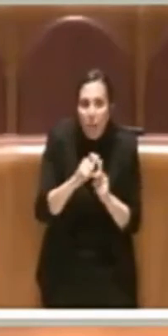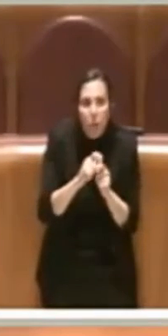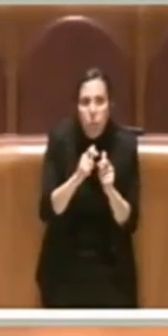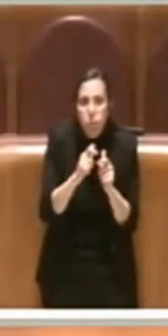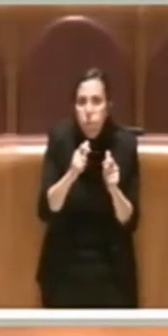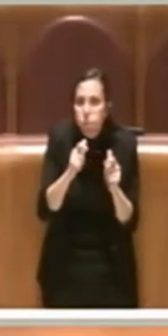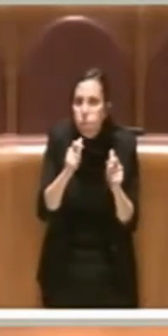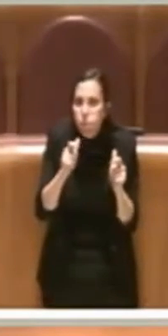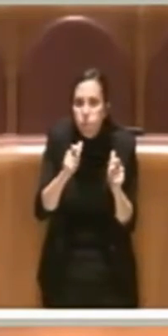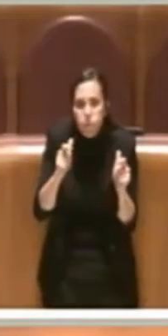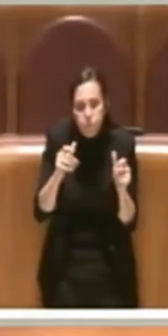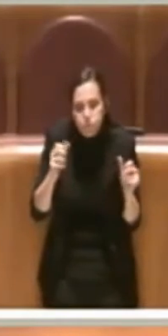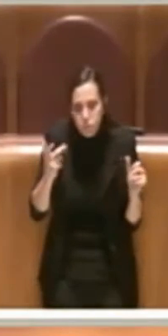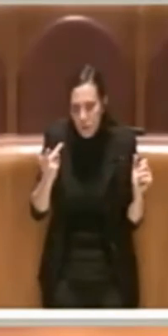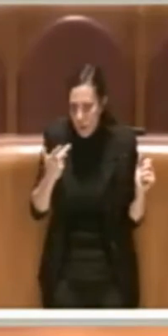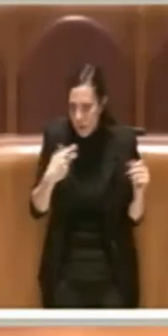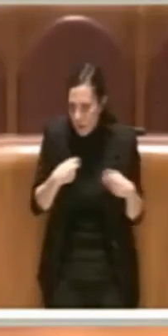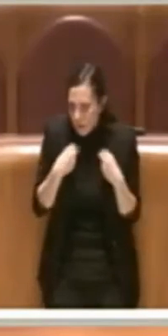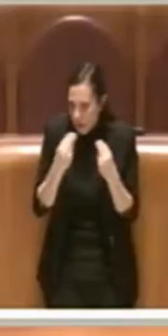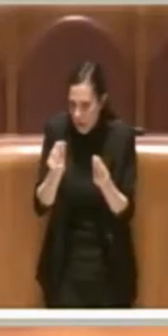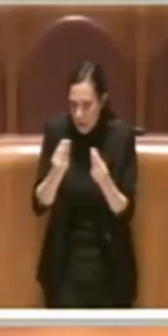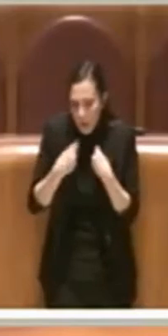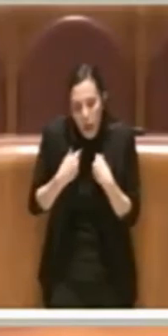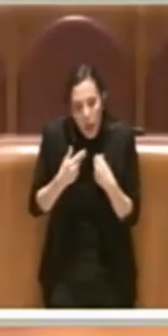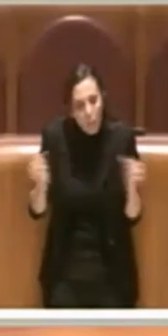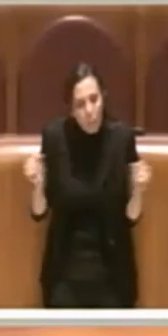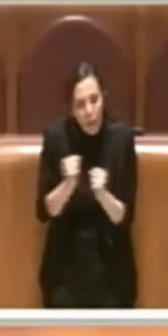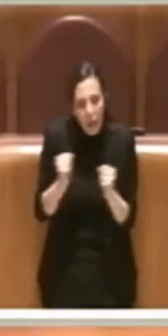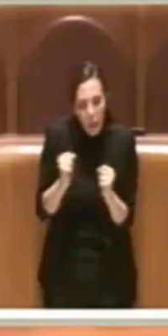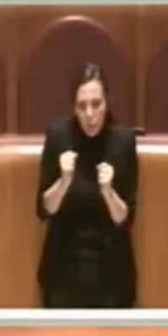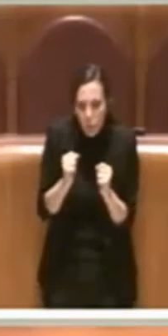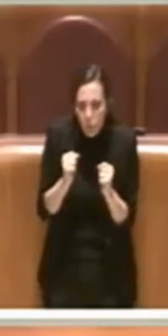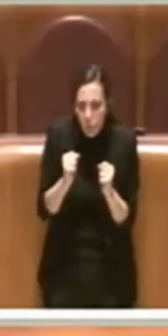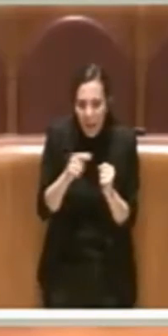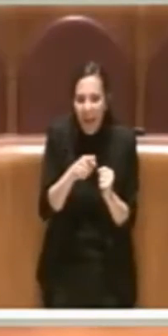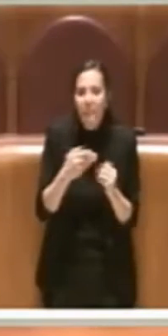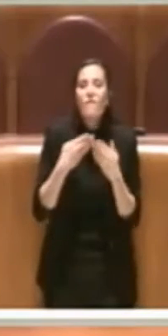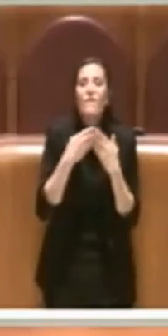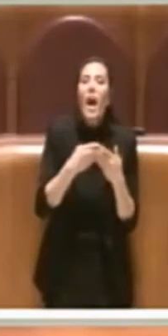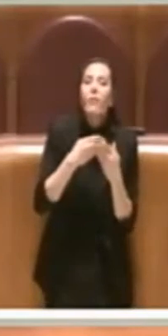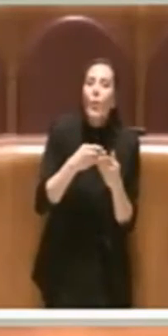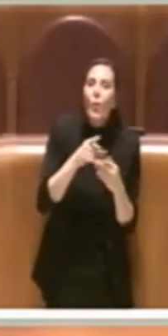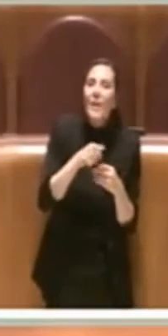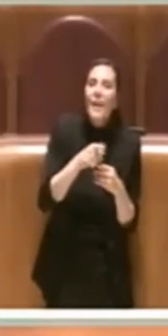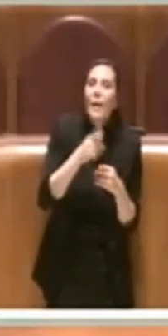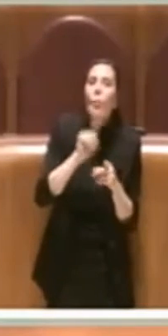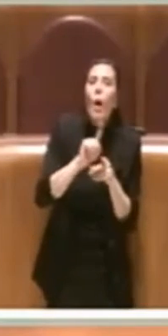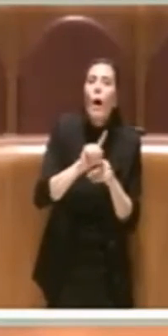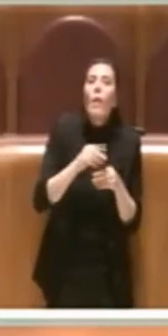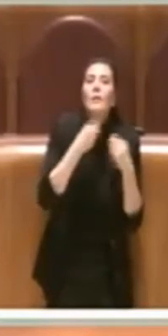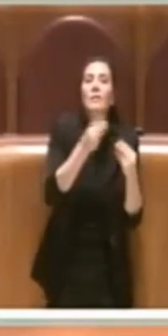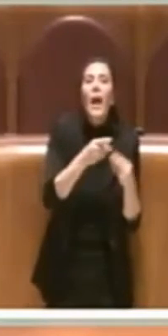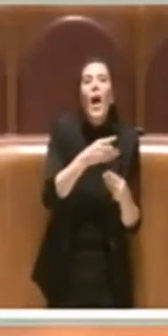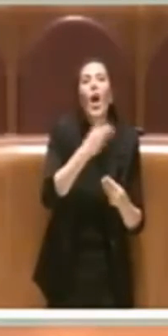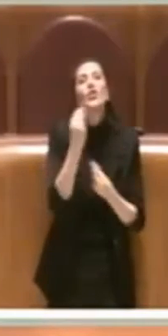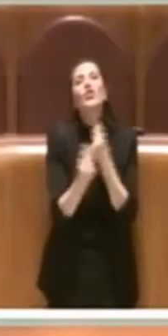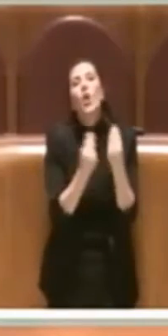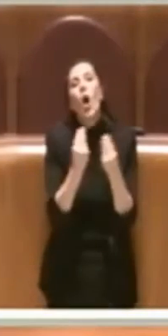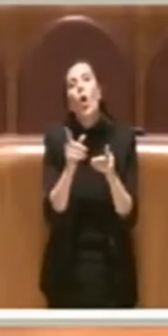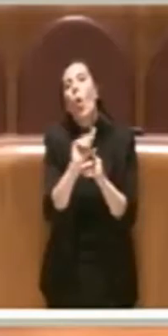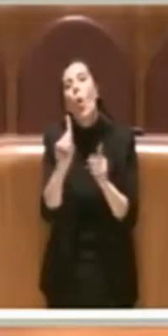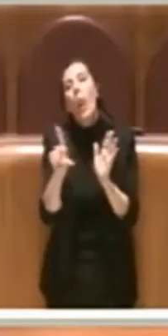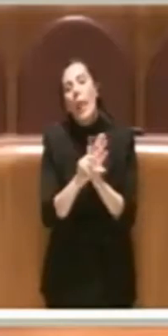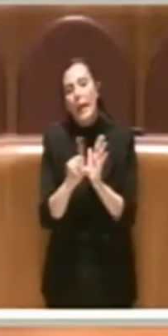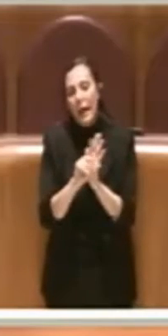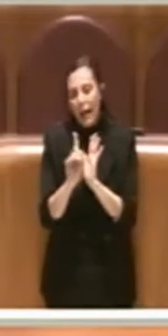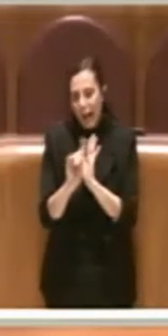pauroso. Detto ciò, però, ci hanno anche detto che così favoriamo il gioco illegale. Io direi invece che è notizia di oggi, tra